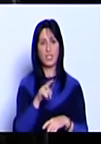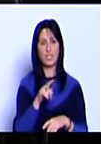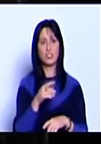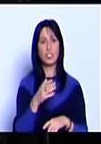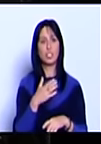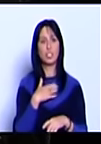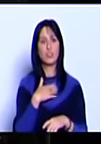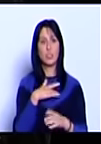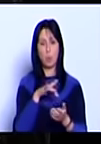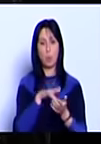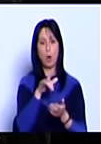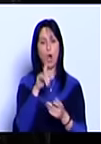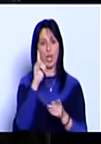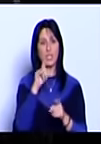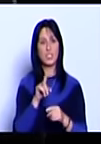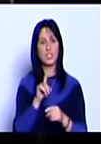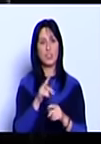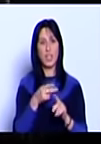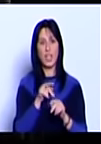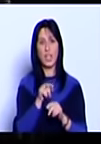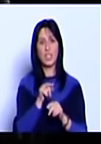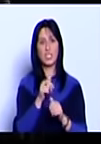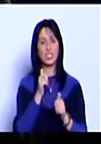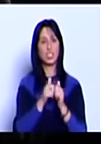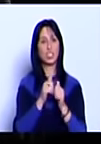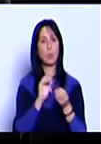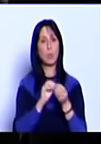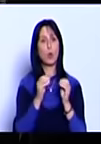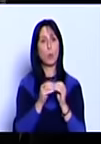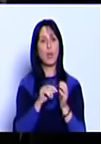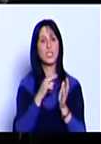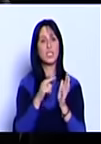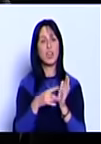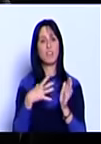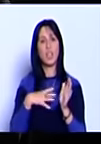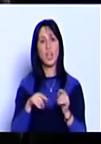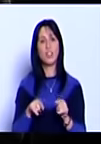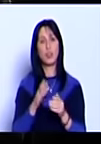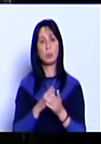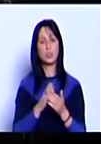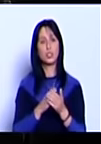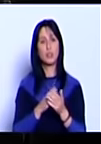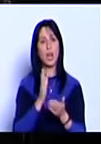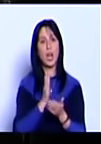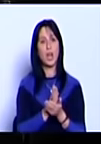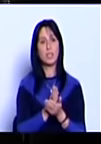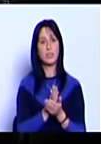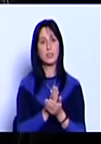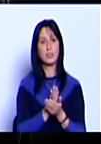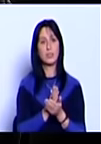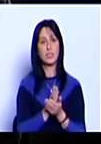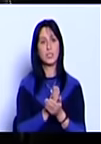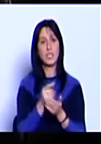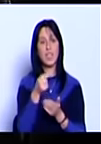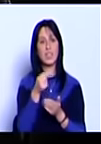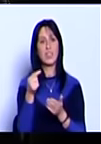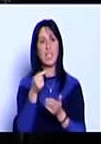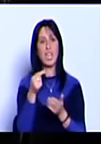ჩვენ თანამოქალაქეებმაც იციან, რომ ეს ხშირად პრობლემური საკითხია ქართულ საზოგადოებაში, არის